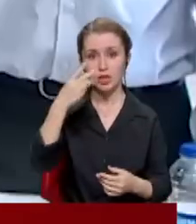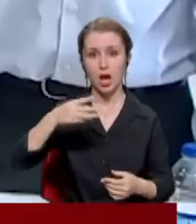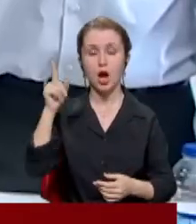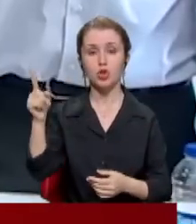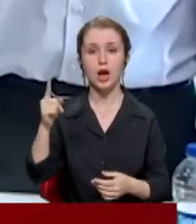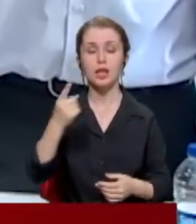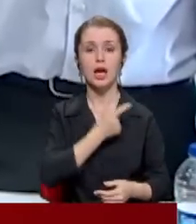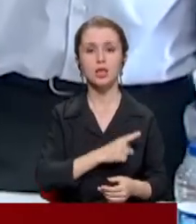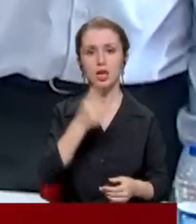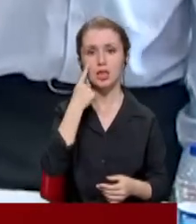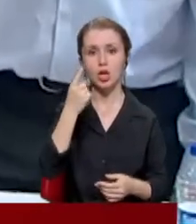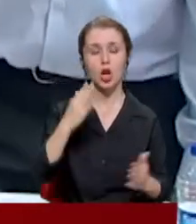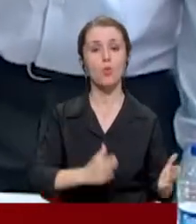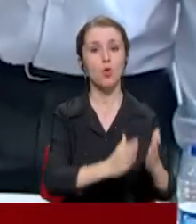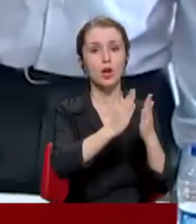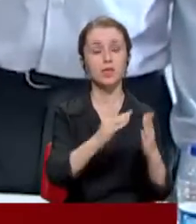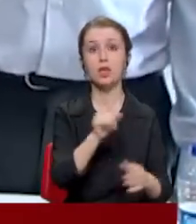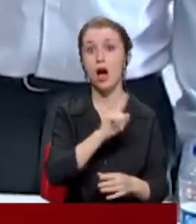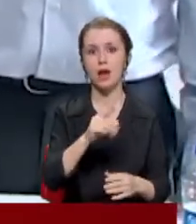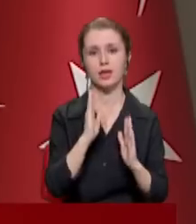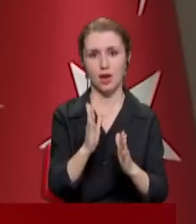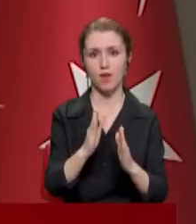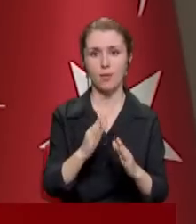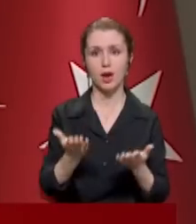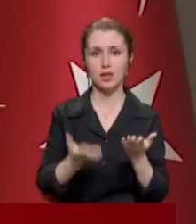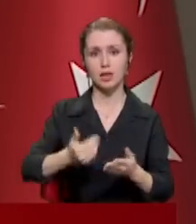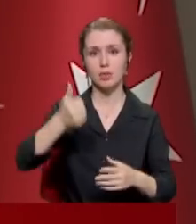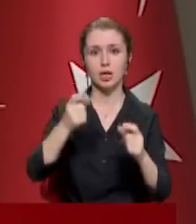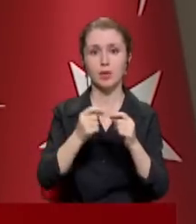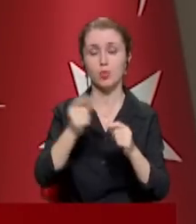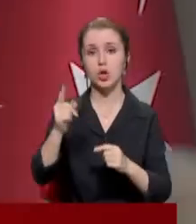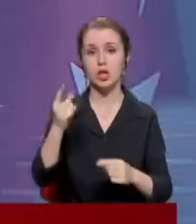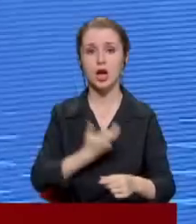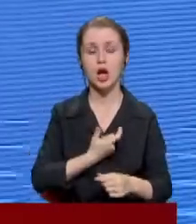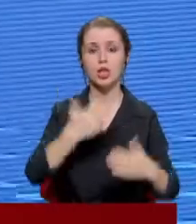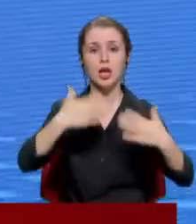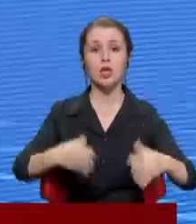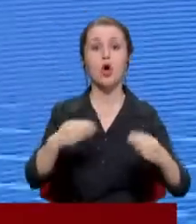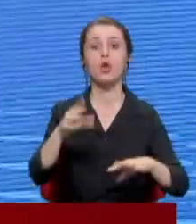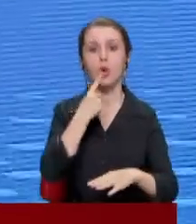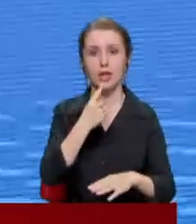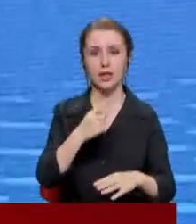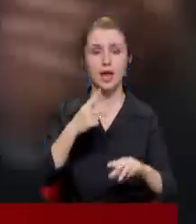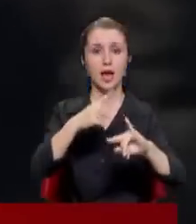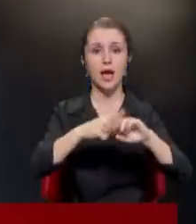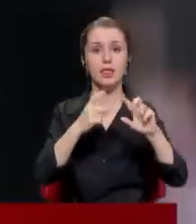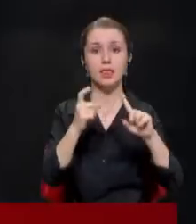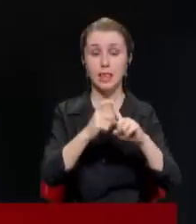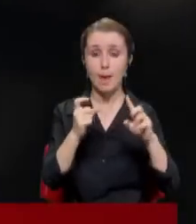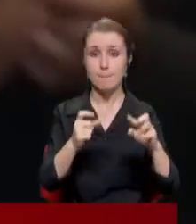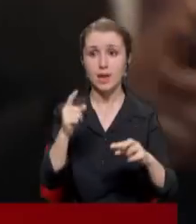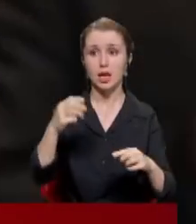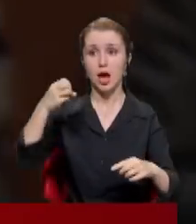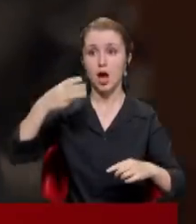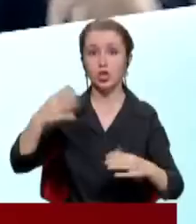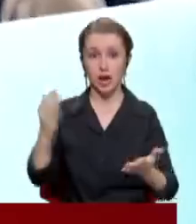Erdoğan'ın adaylığına yönelik muhalefetin itirazları sürüyor. Adalet Bakanı Bekir Bozdağ kanuni engel bulunmuyor dedi. HDP'den Erdoğan